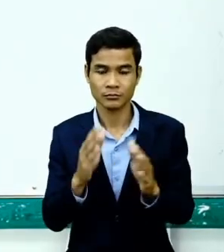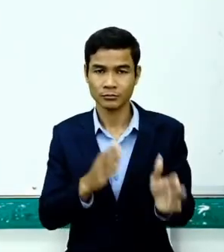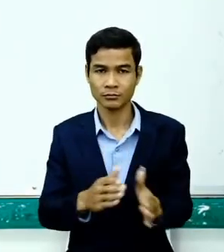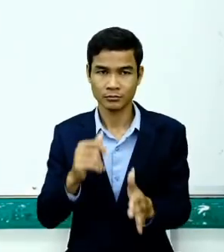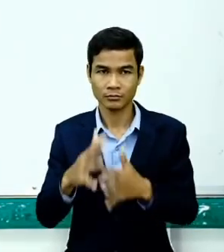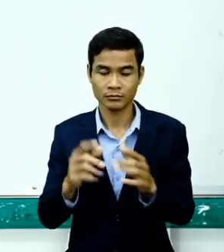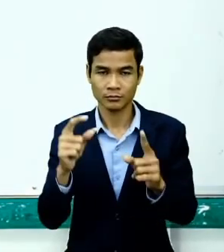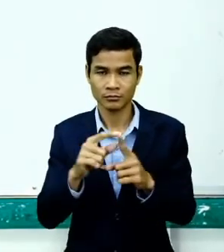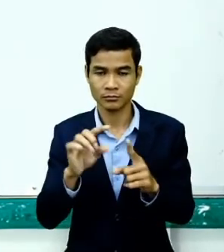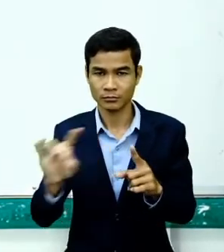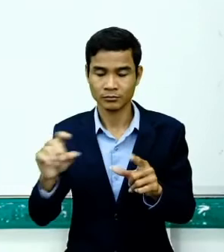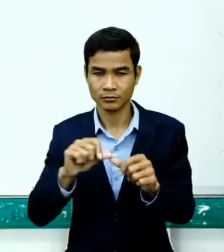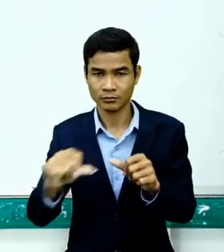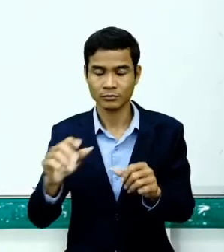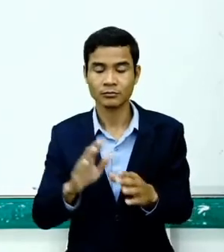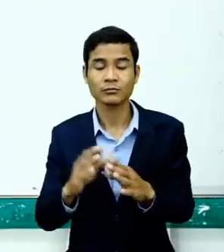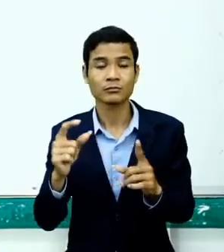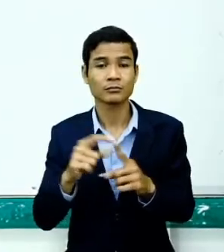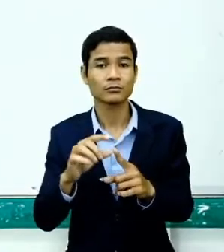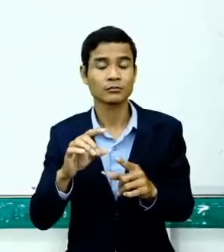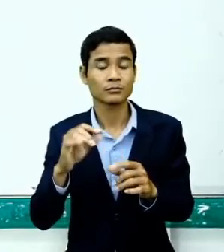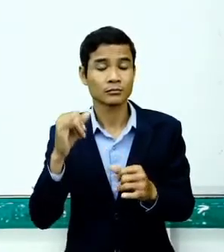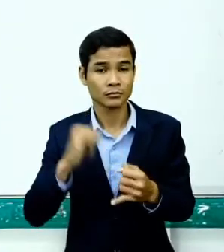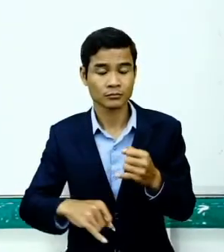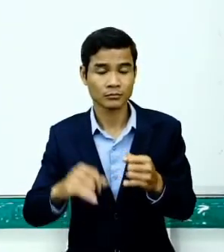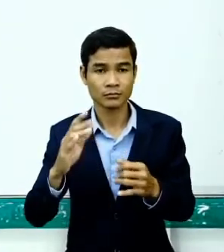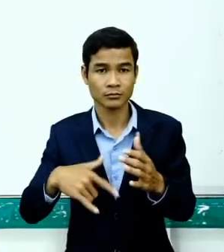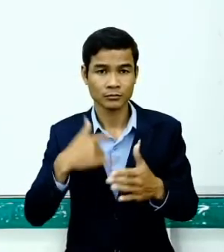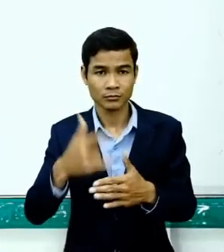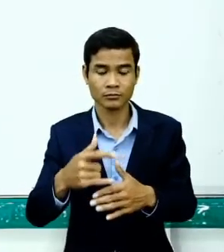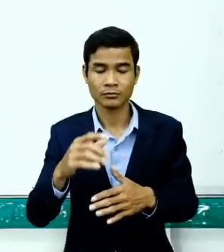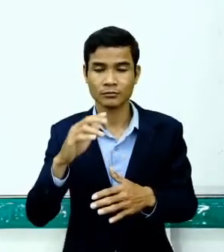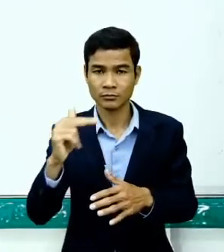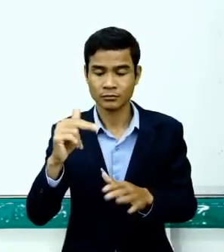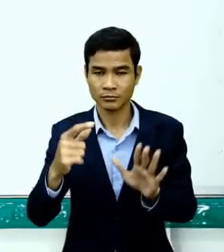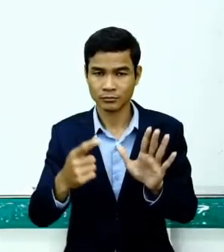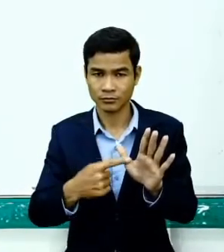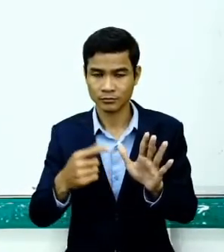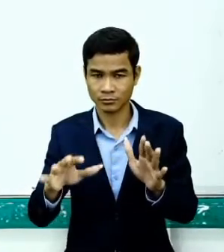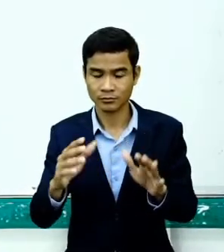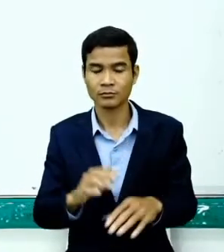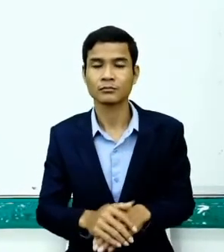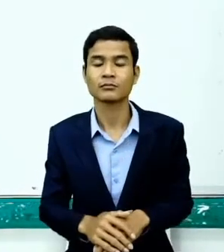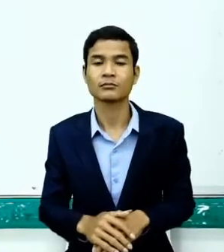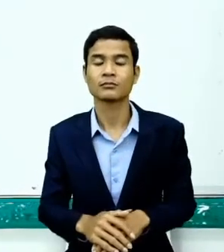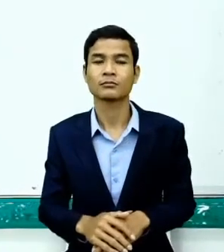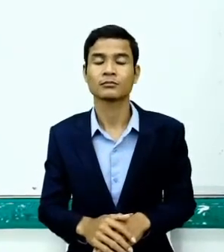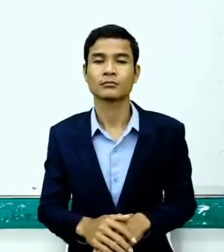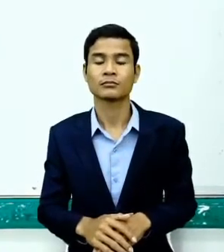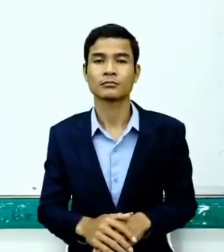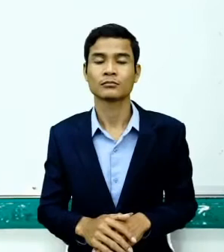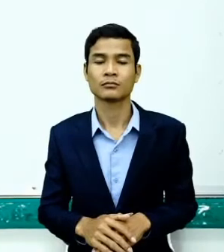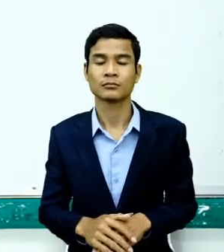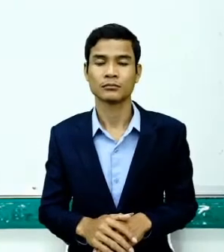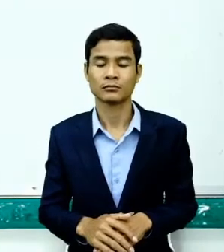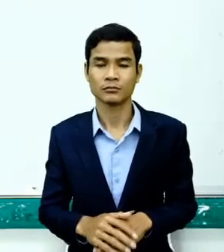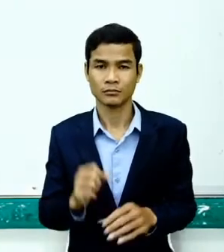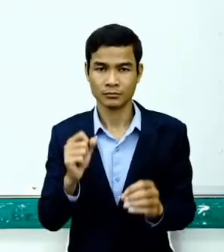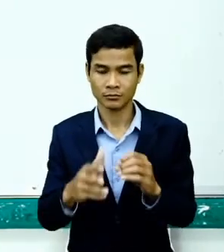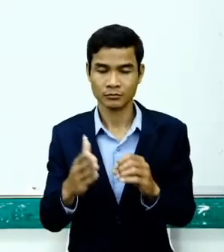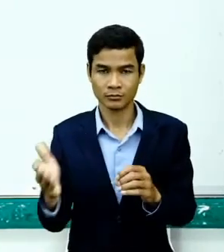អានព្យាងបន្តចាគឺនៅព្យាងមួយទៀតចុងក្រោយបន្តពីព្យាងទីចាចាប់ផ្ដើមអានទាំងអស់គ្នា